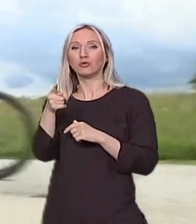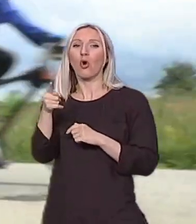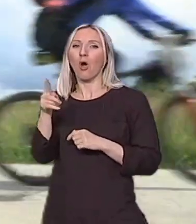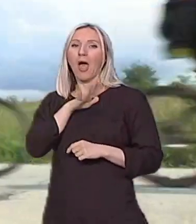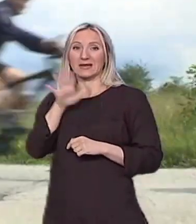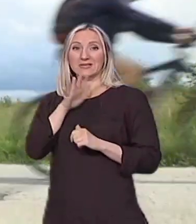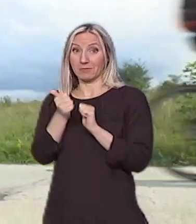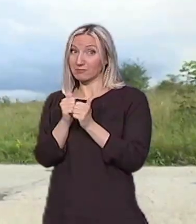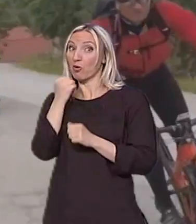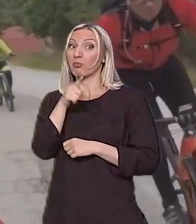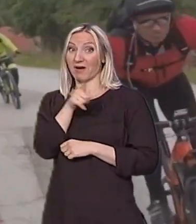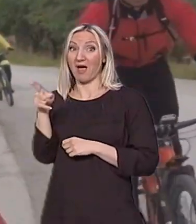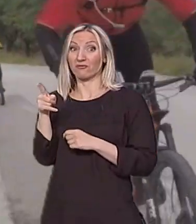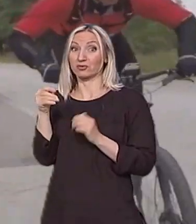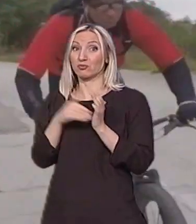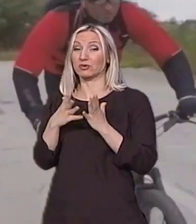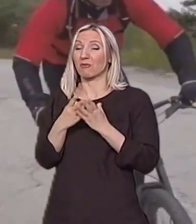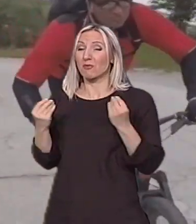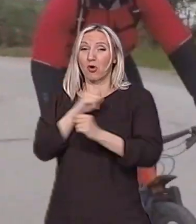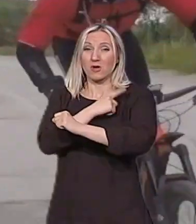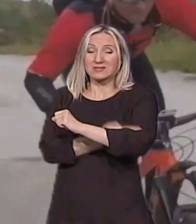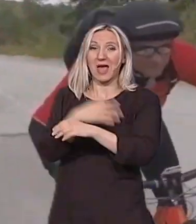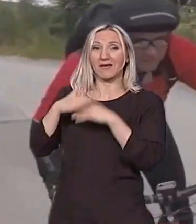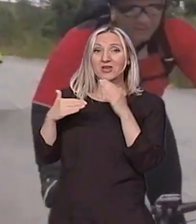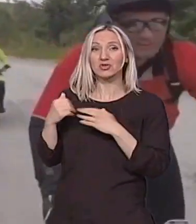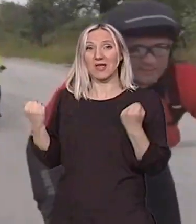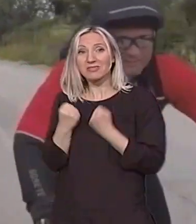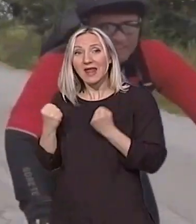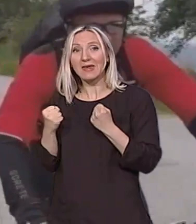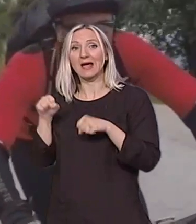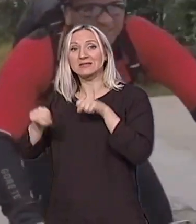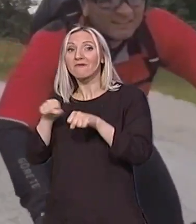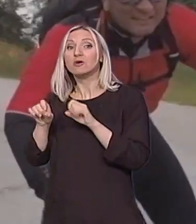mnogo snage, veštine i treninga da se prođe bez povreda.